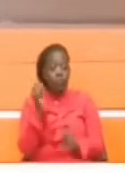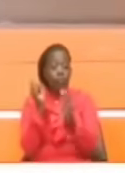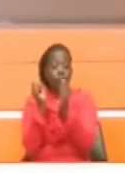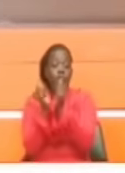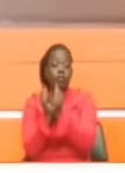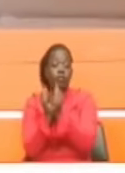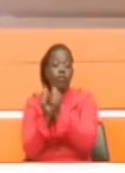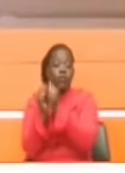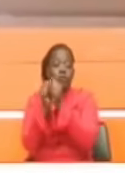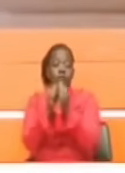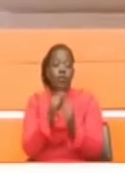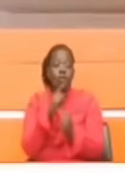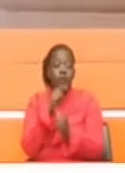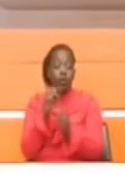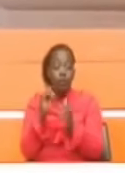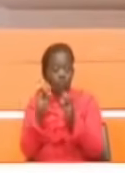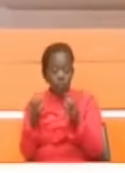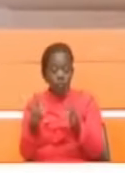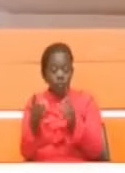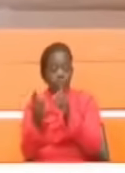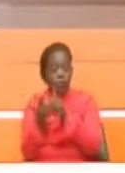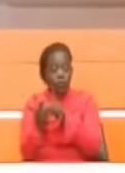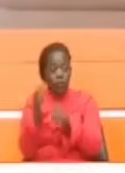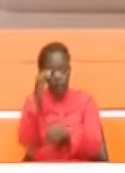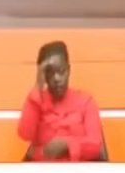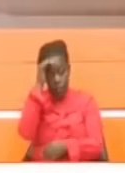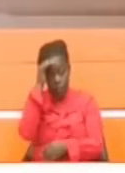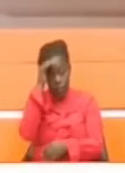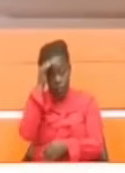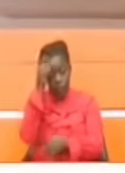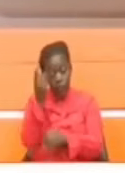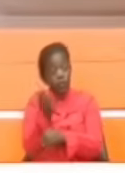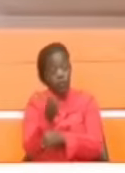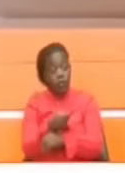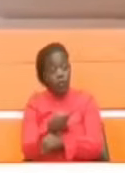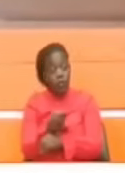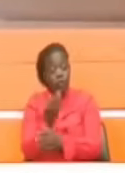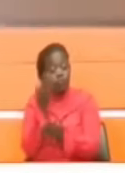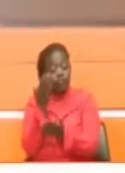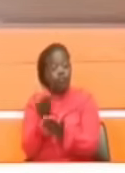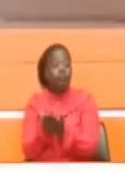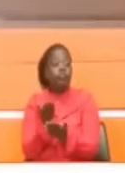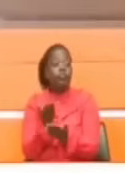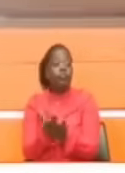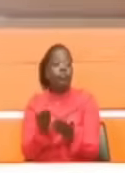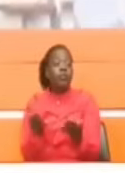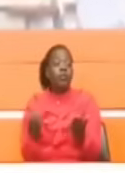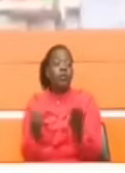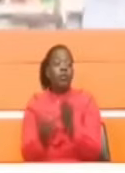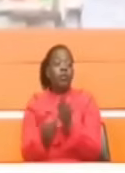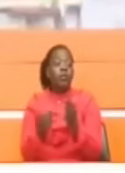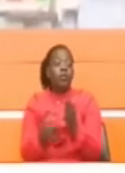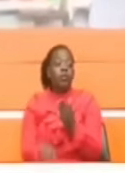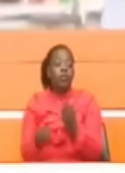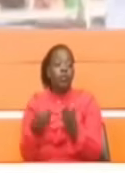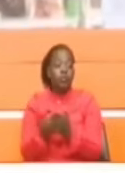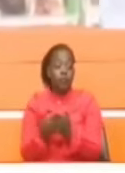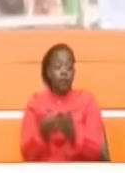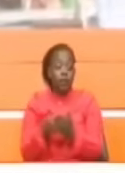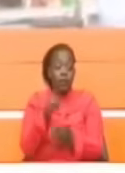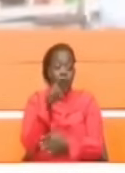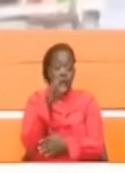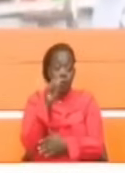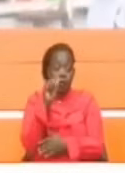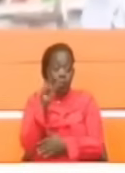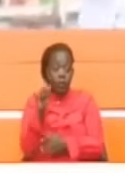n'omwami nengezaako basisinkana ku poliisi Wakiso ne mbasaba ekibatawaanya ssente. Dani Katongole nga